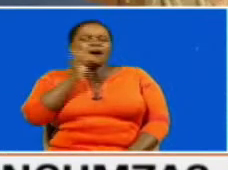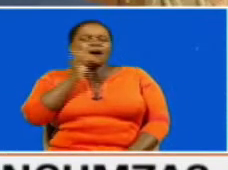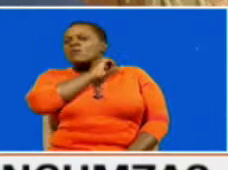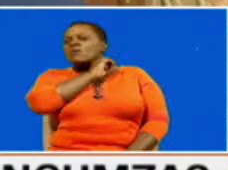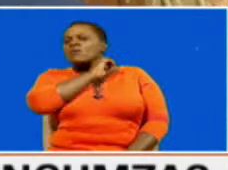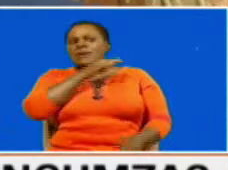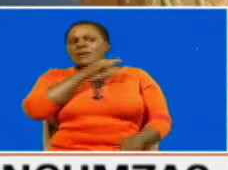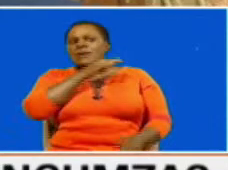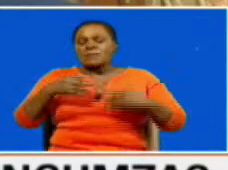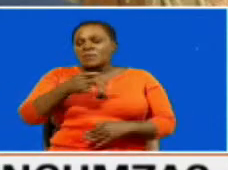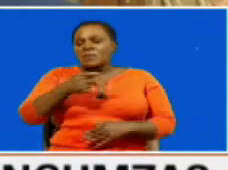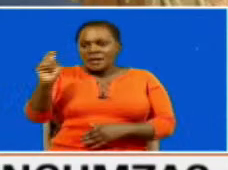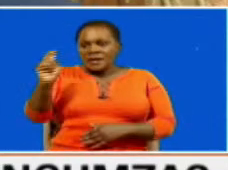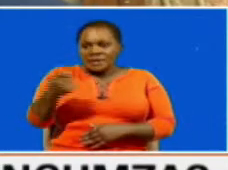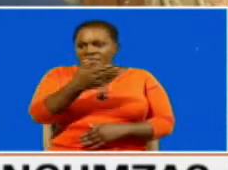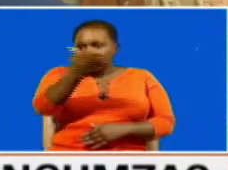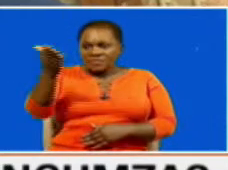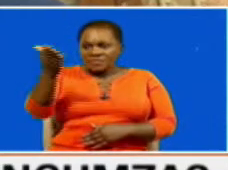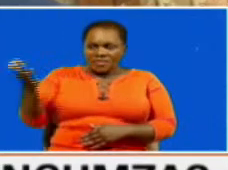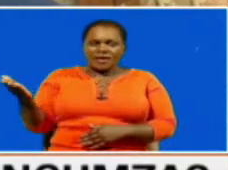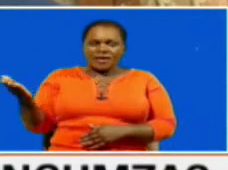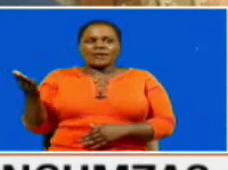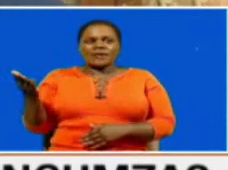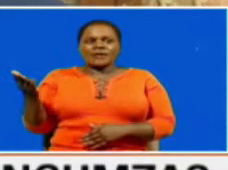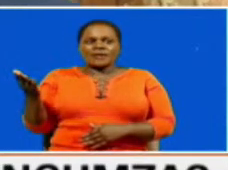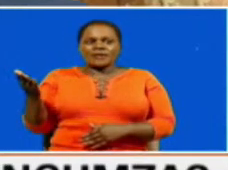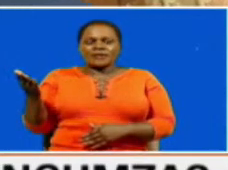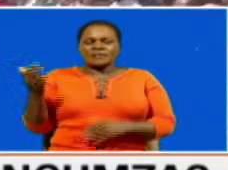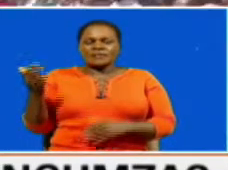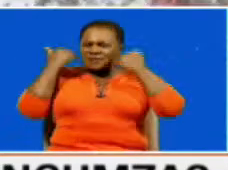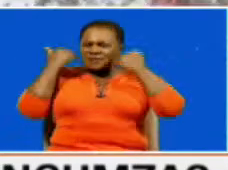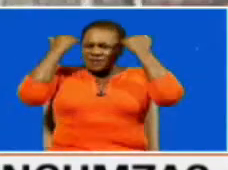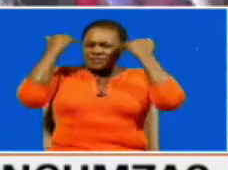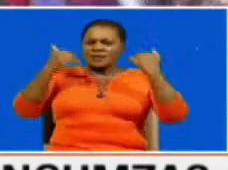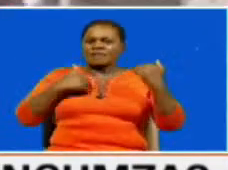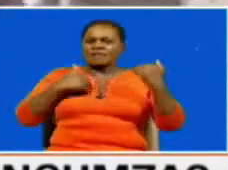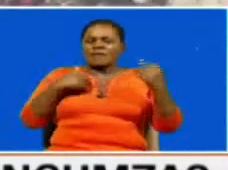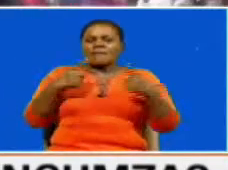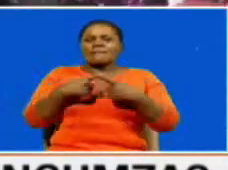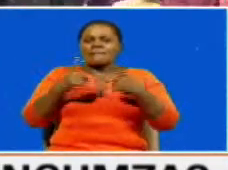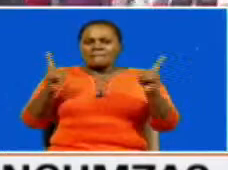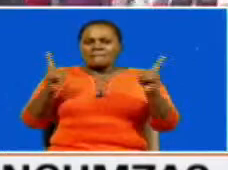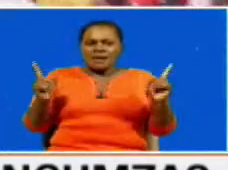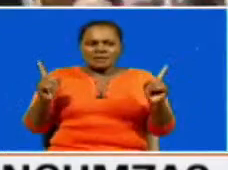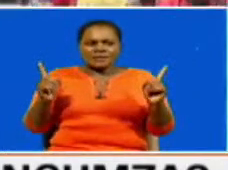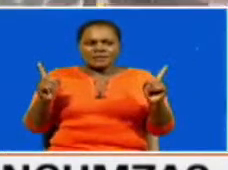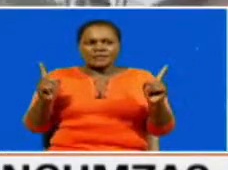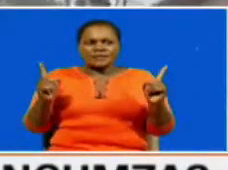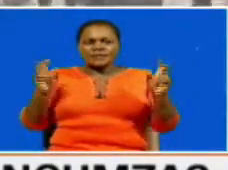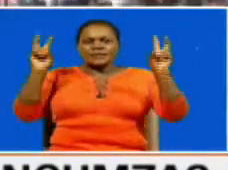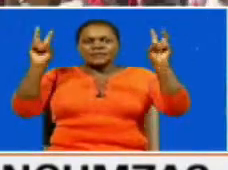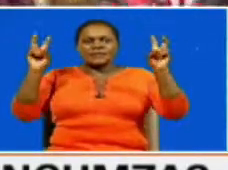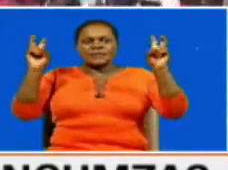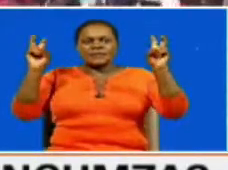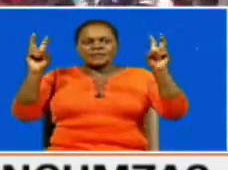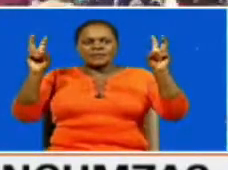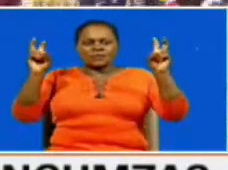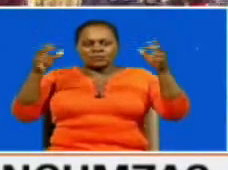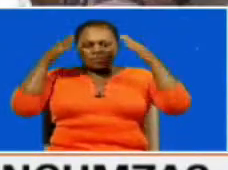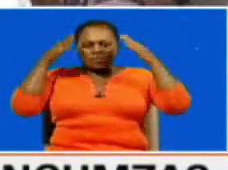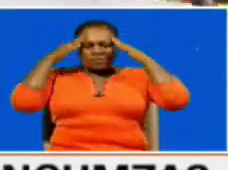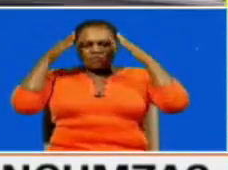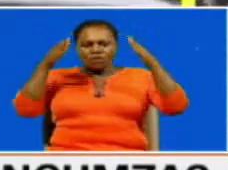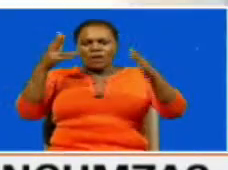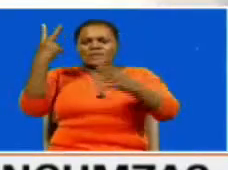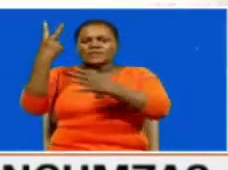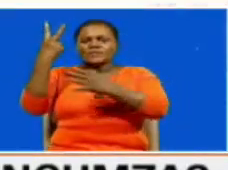of those Kenyans, Kenyan citizens in distress. Hata hivyo, la muhimu ni masuala yatakayo angaziwa